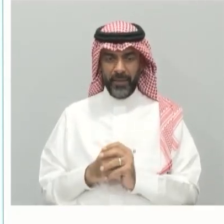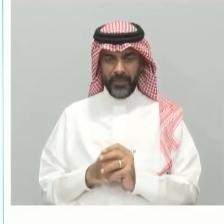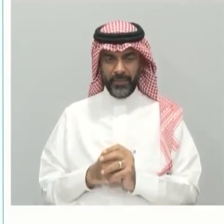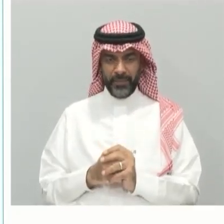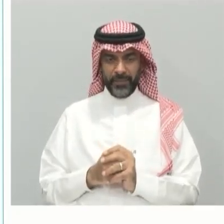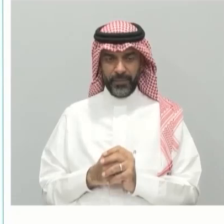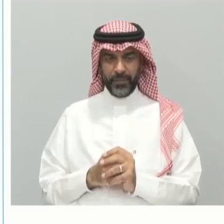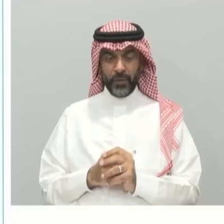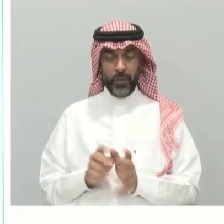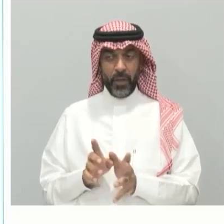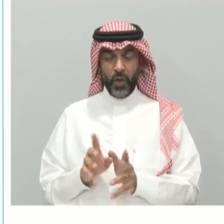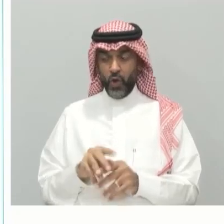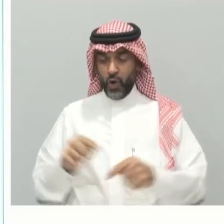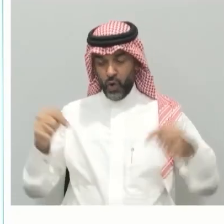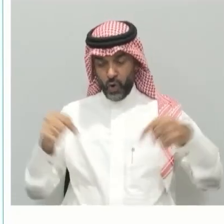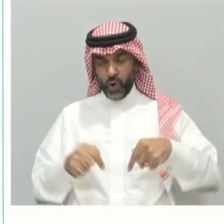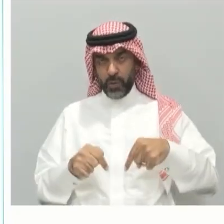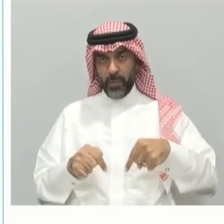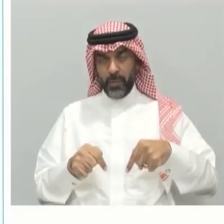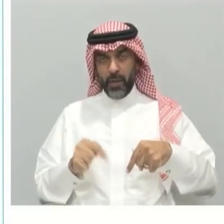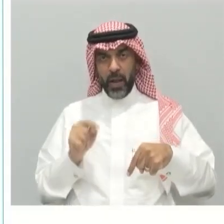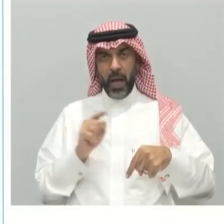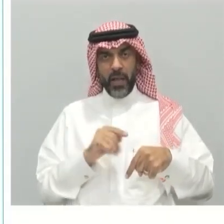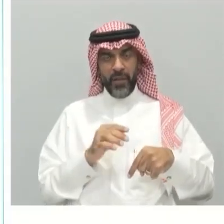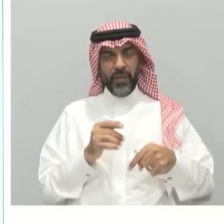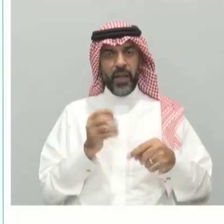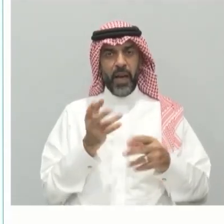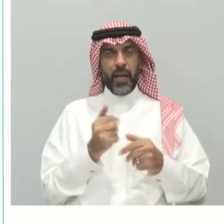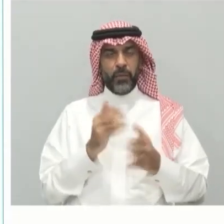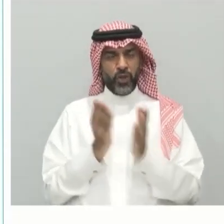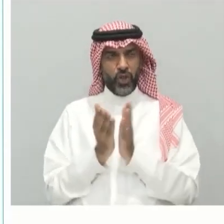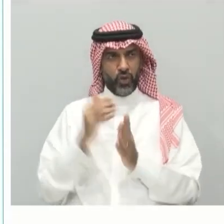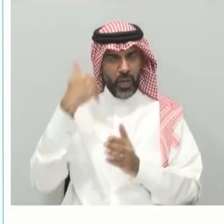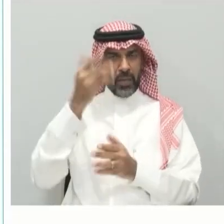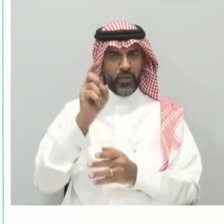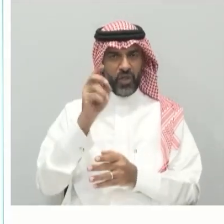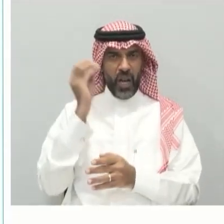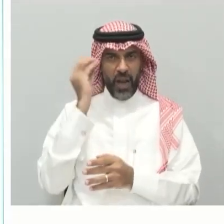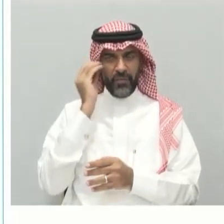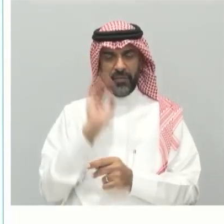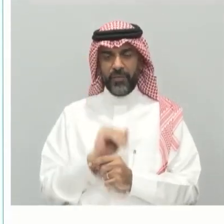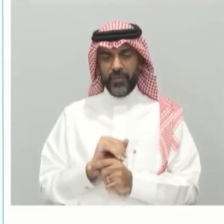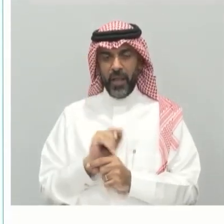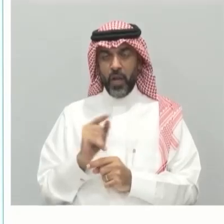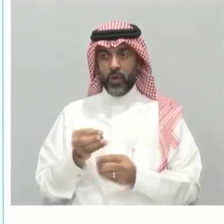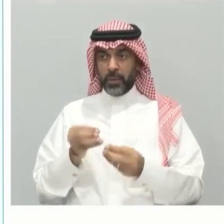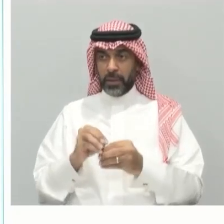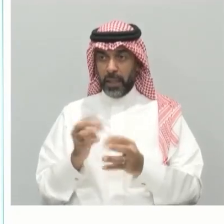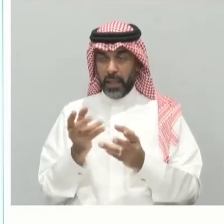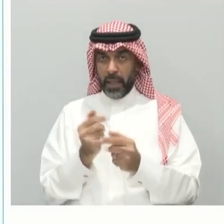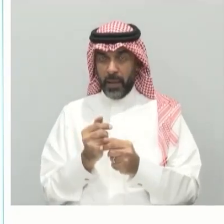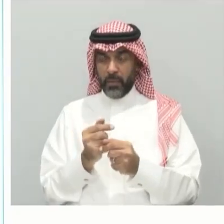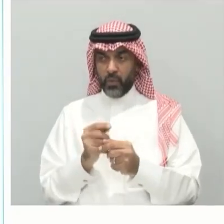الخليه فبالتالي كل قطب من هذه الاقطاب لها قيم سنتعرف عليه خلال الحصص القادمه كلما زادت هذه القيم وزاد